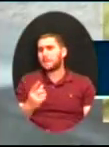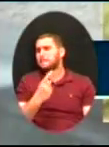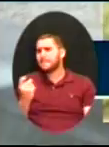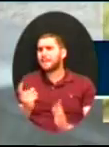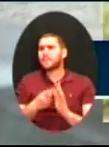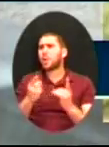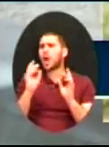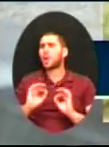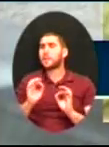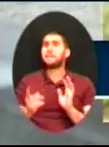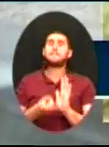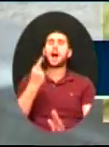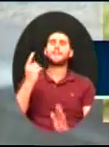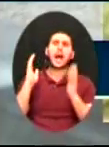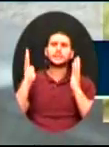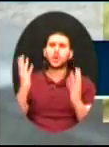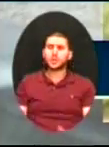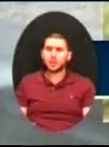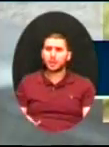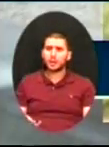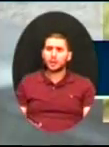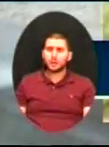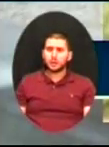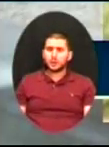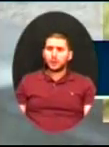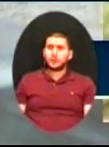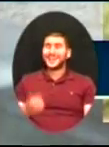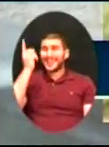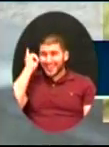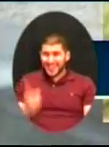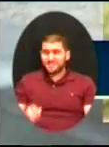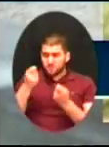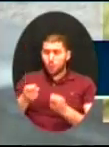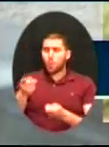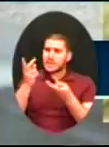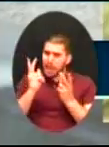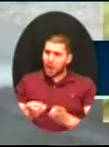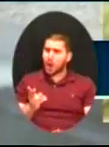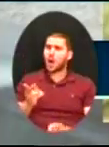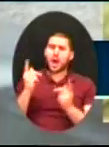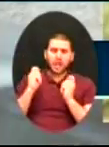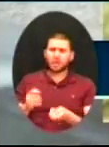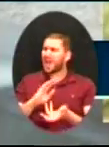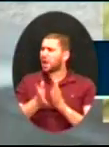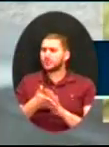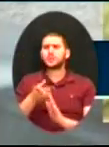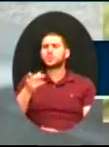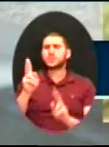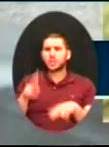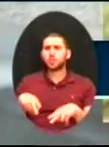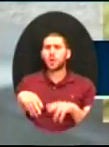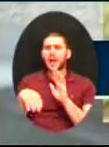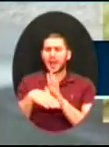דבר, ופעם אחת קרה אסון. כי אף נועה לא חייב אותו, לכן אני אדרוש. חייבו אותו, והוא יכול להגיש, והכל בסדר, יש לו